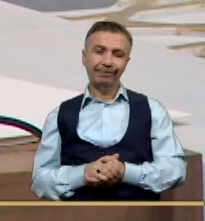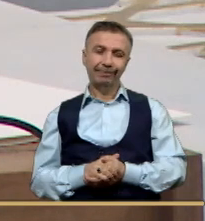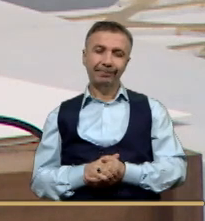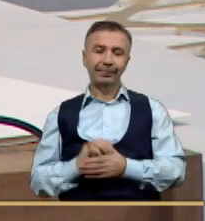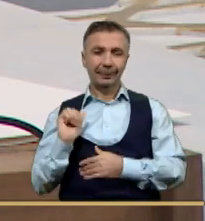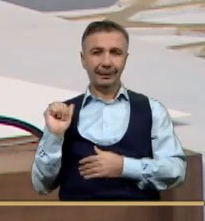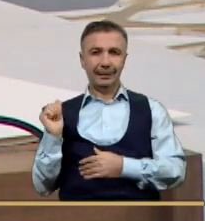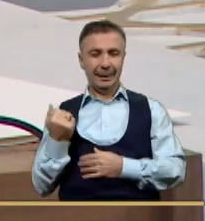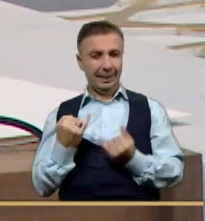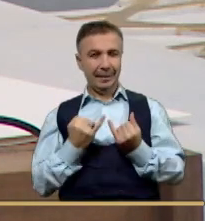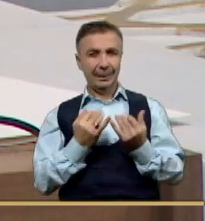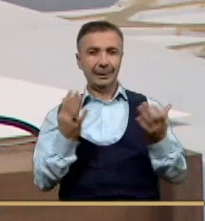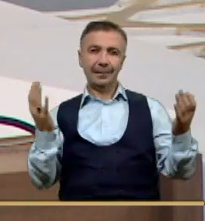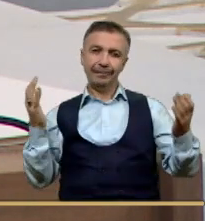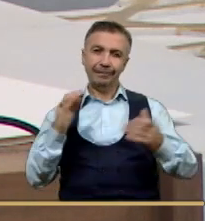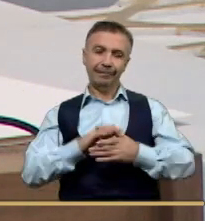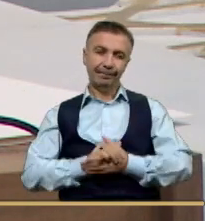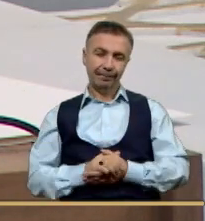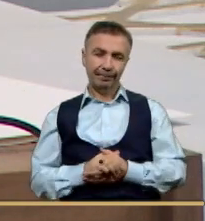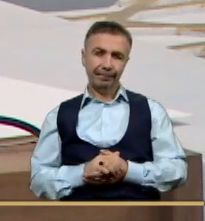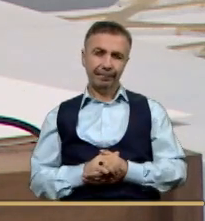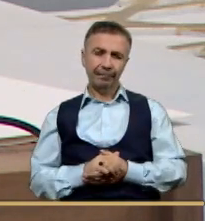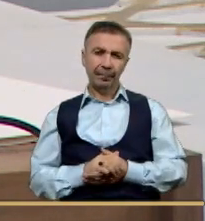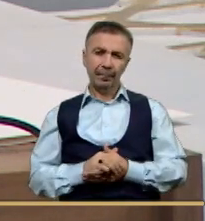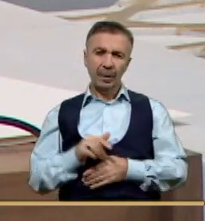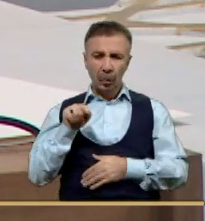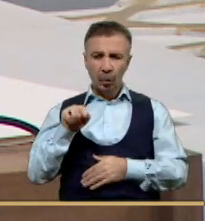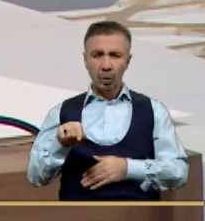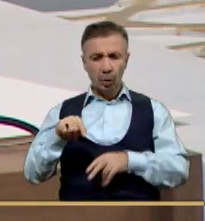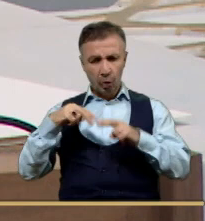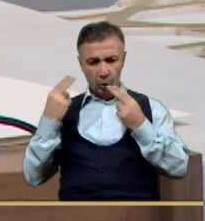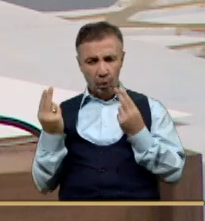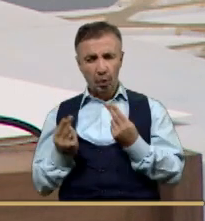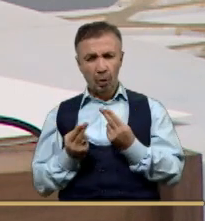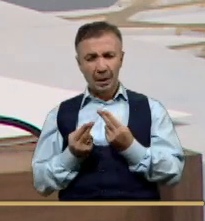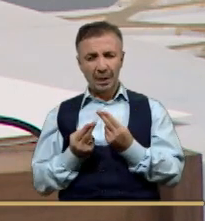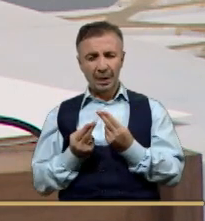Değerli kardeşlerim, şu dünyanın haline bakın.